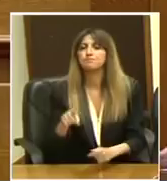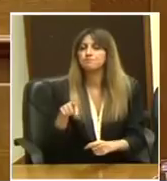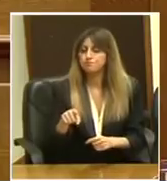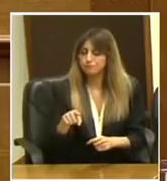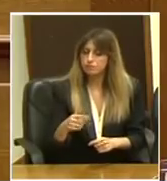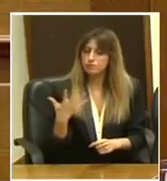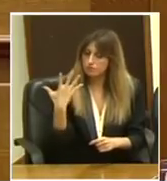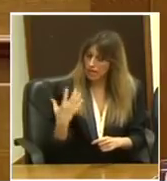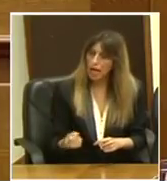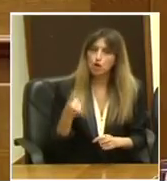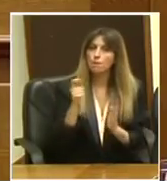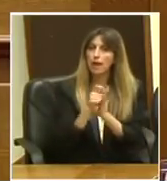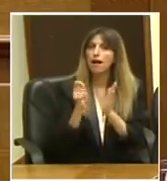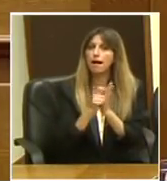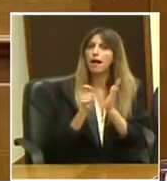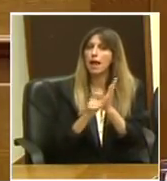έχω μια επιστολή